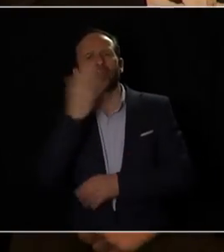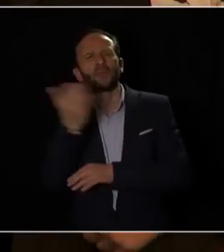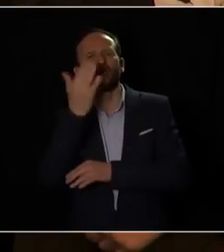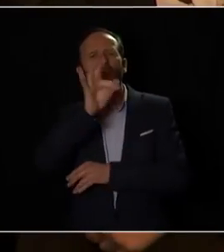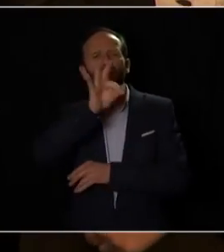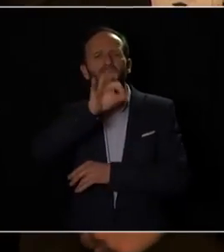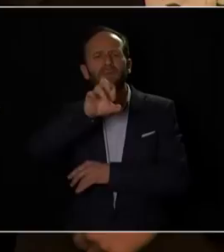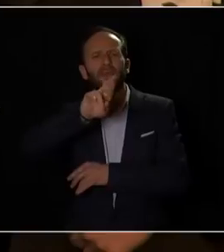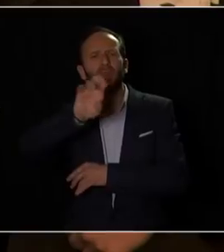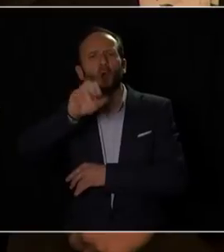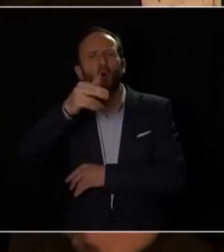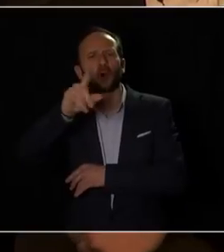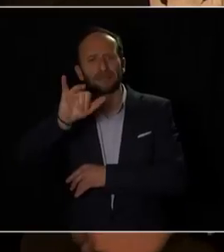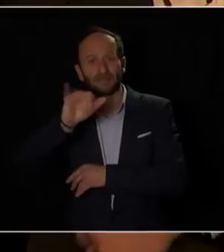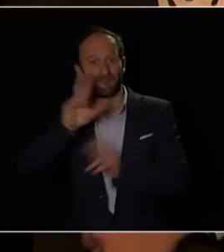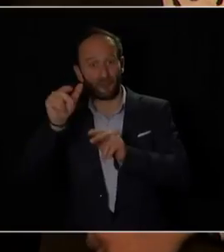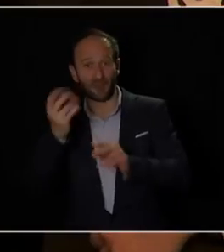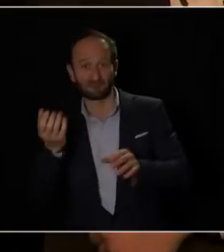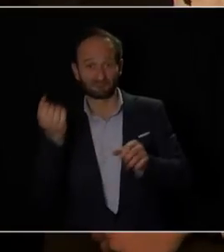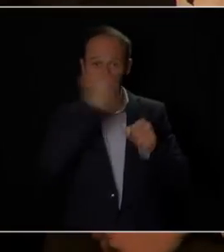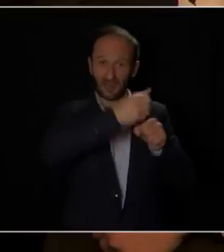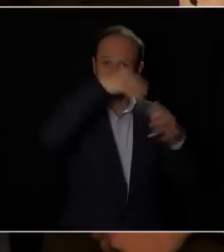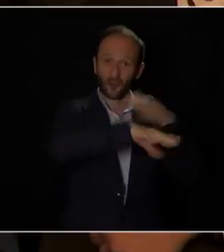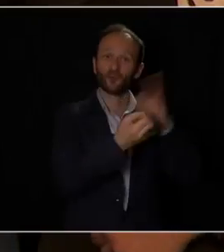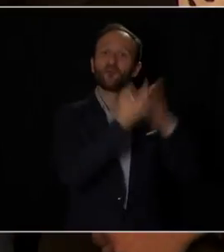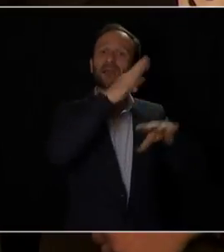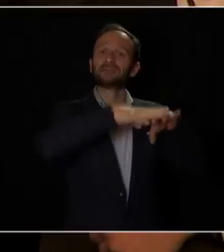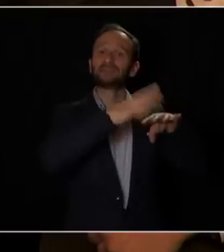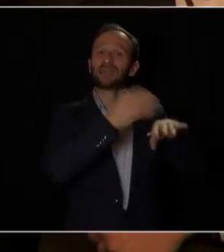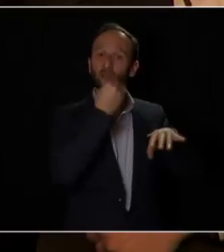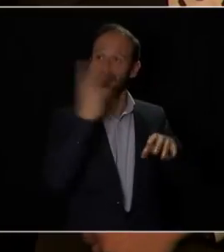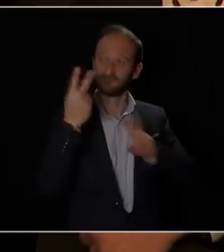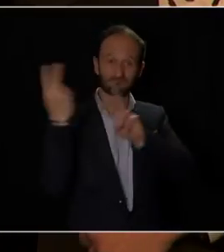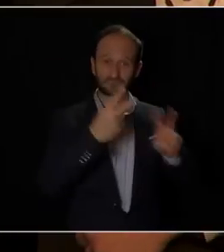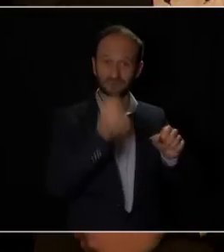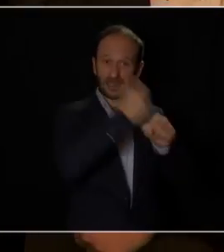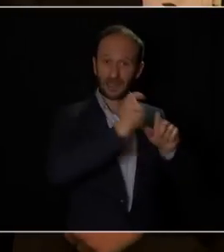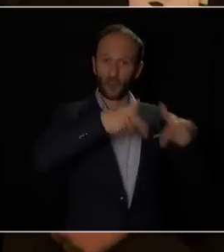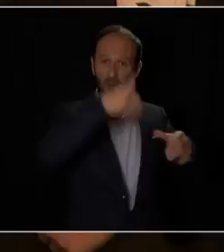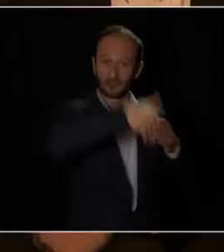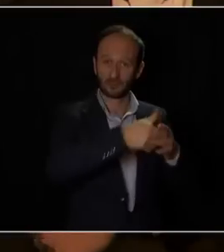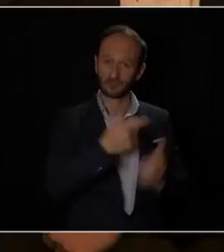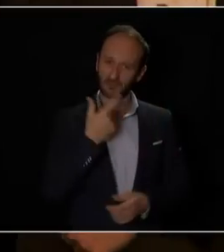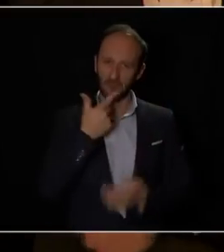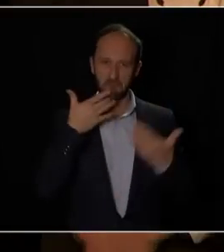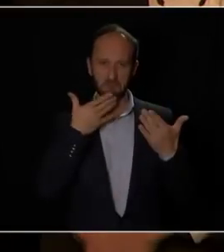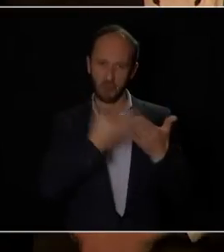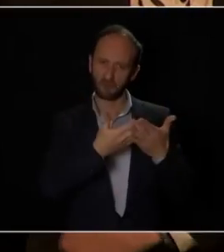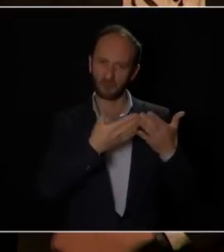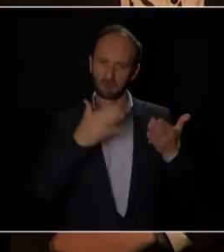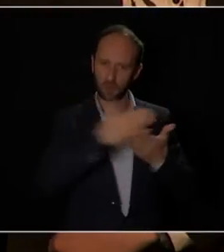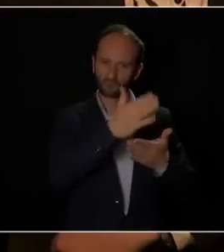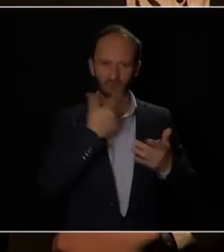son implantation dans la future cité. Cela prouve la qualité et la dimension internationale de ce projet.